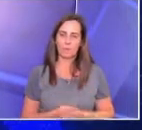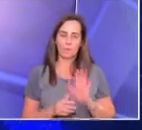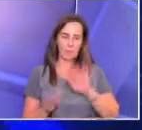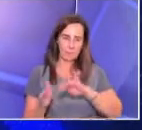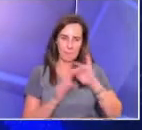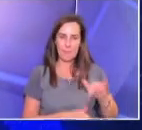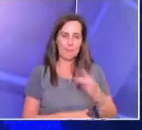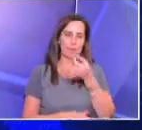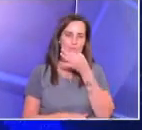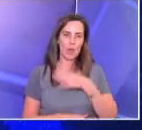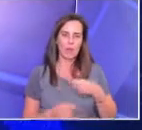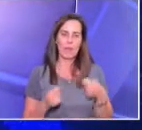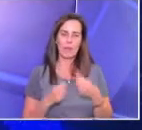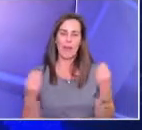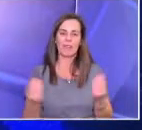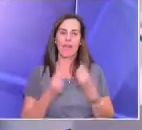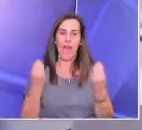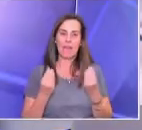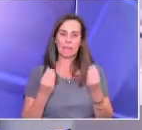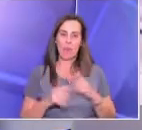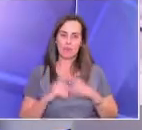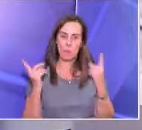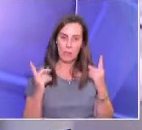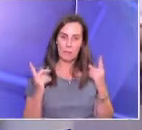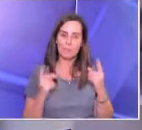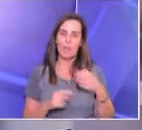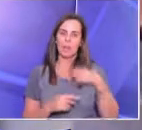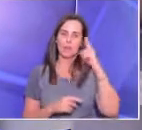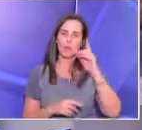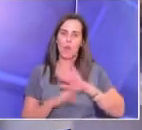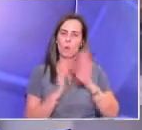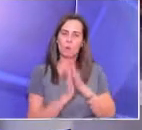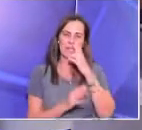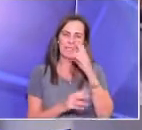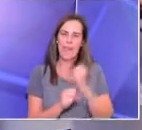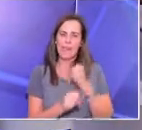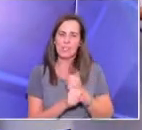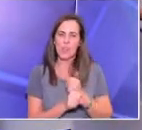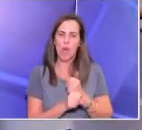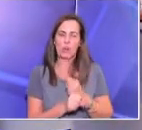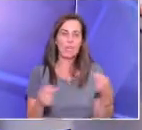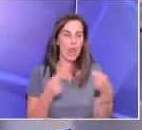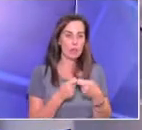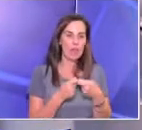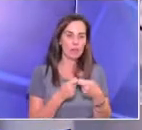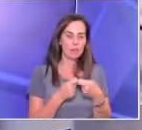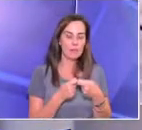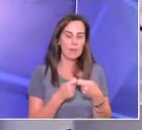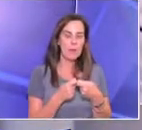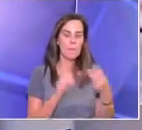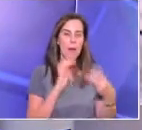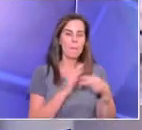בעצם, שאלת פה כמה שאלות לגבי הדברים האחרים. אני חושב שכל מי שמנסה לעשות איזשהו הקשר בין